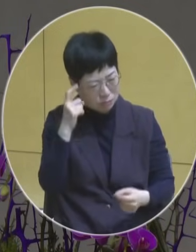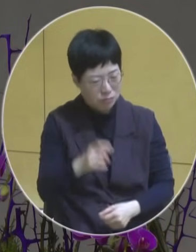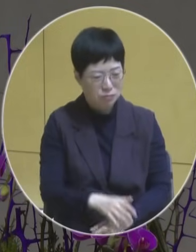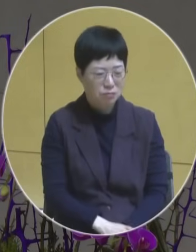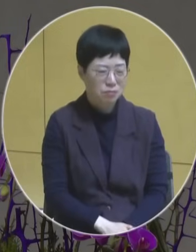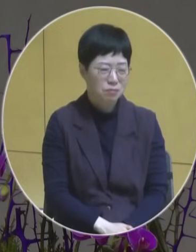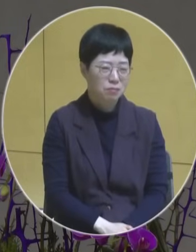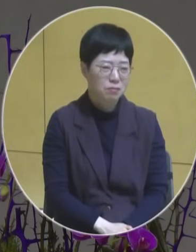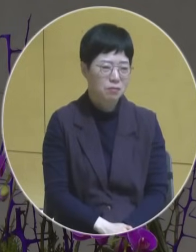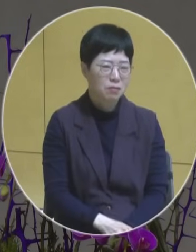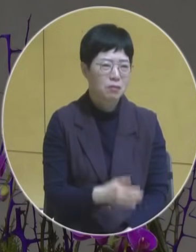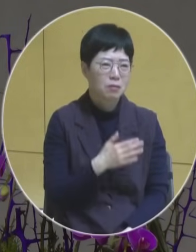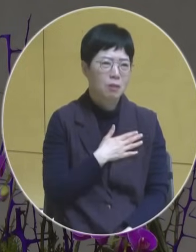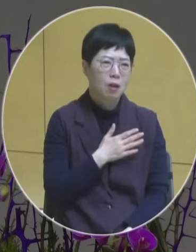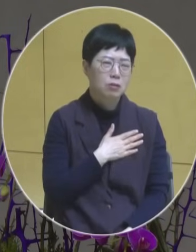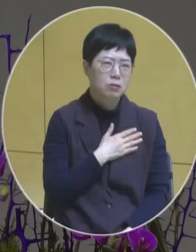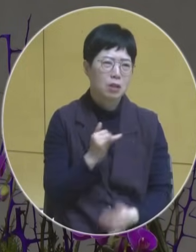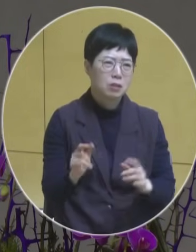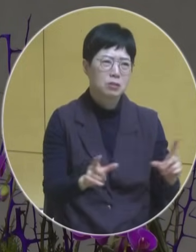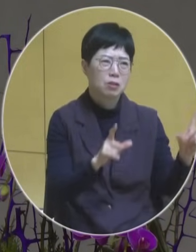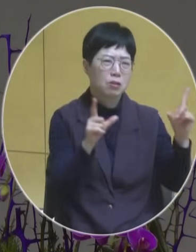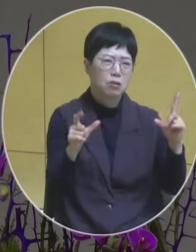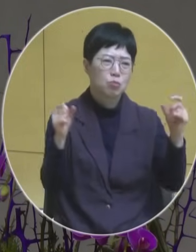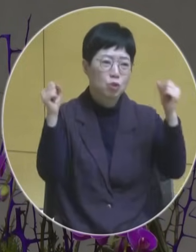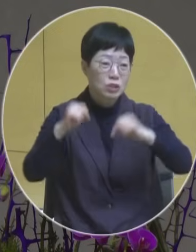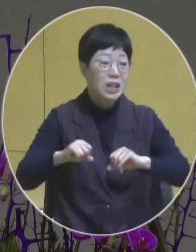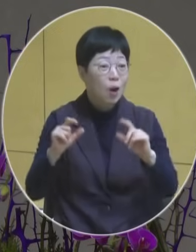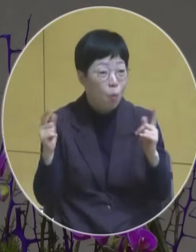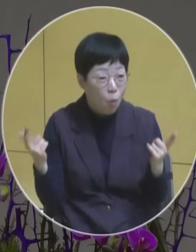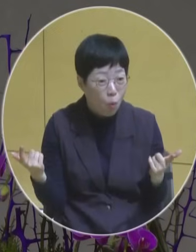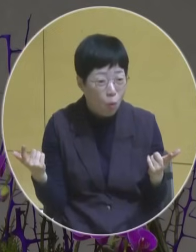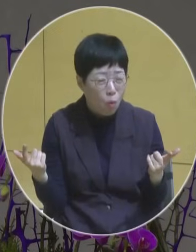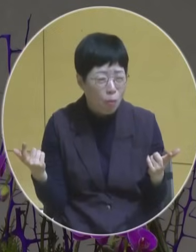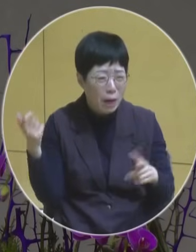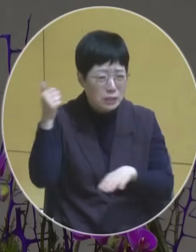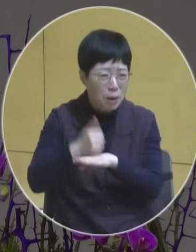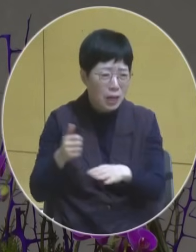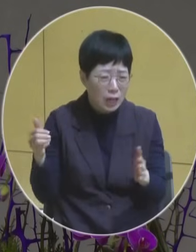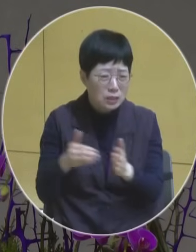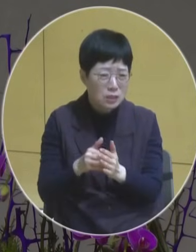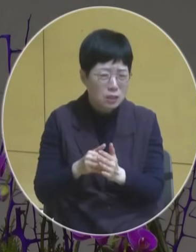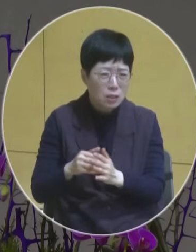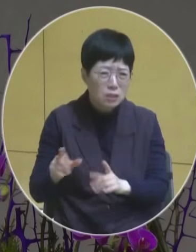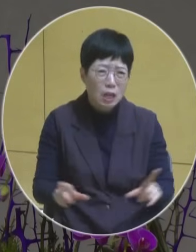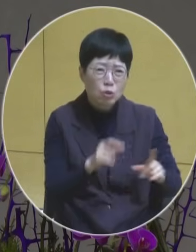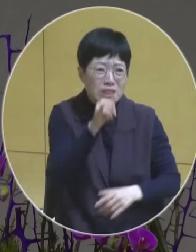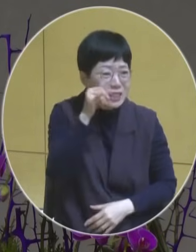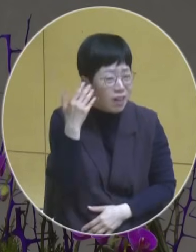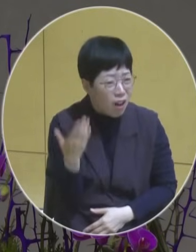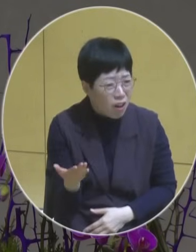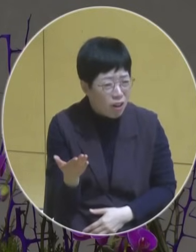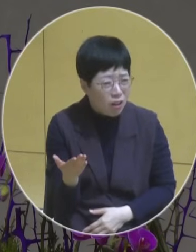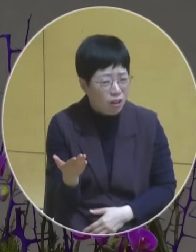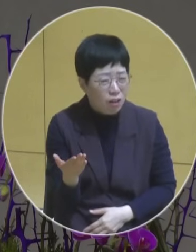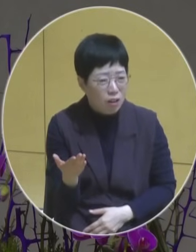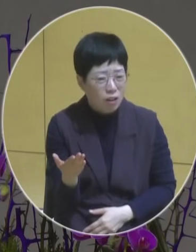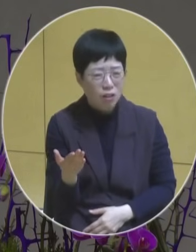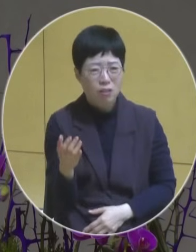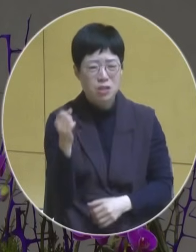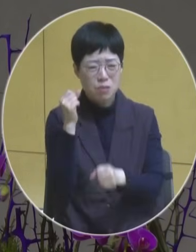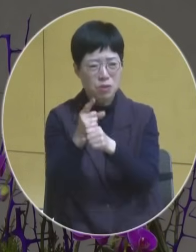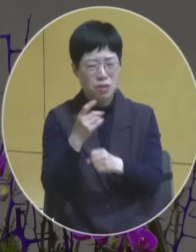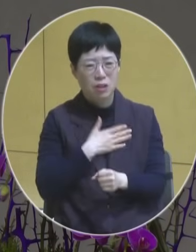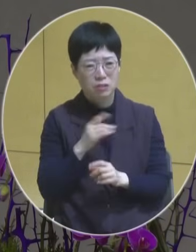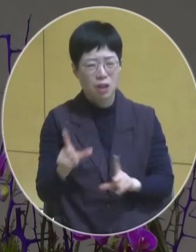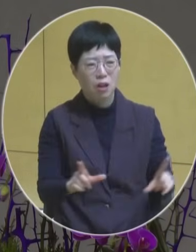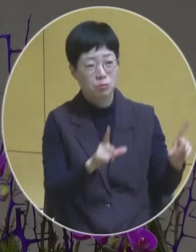들었습니다. 나는 내 인생이 무너지지 않고 끝까지 나는 살아갈 수 있을까? 왜냐하면 이미 그때